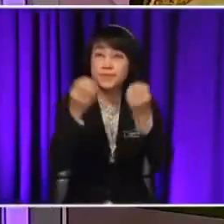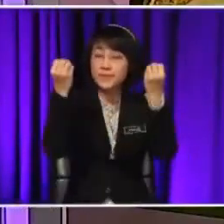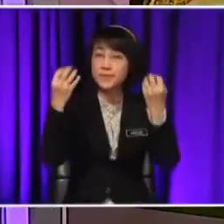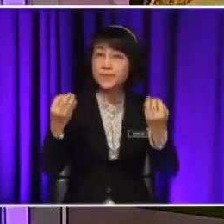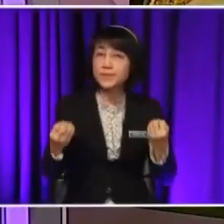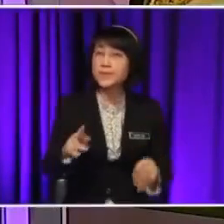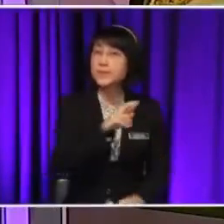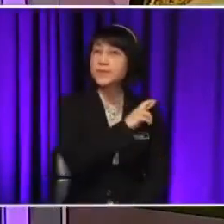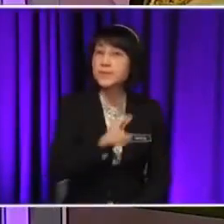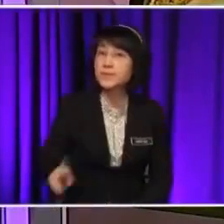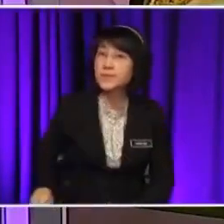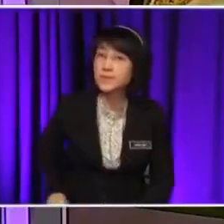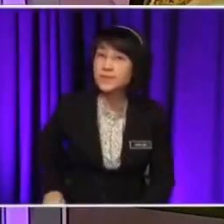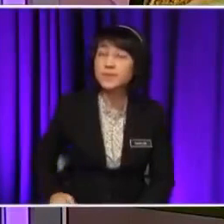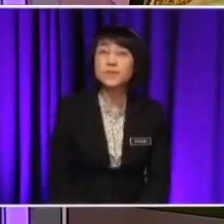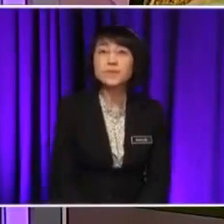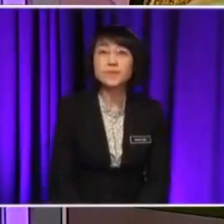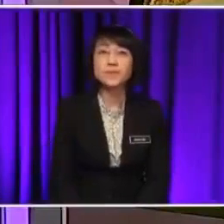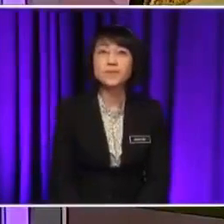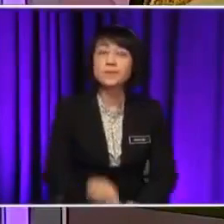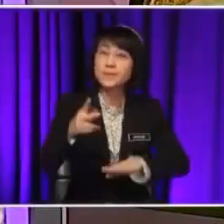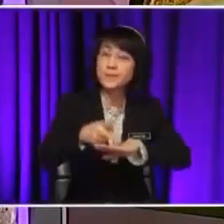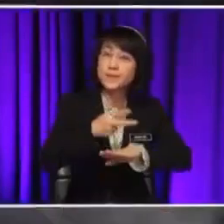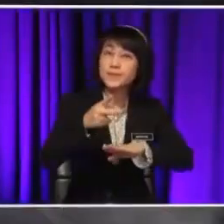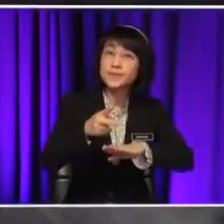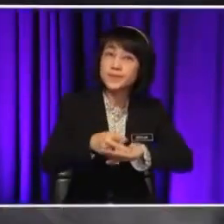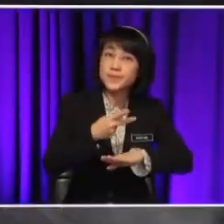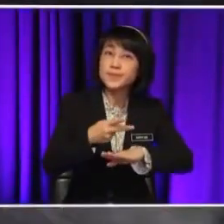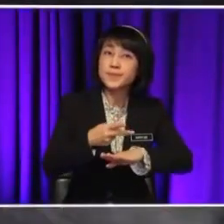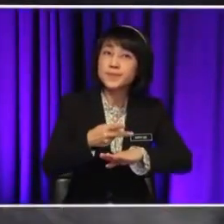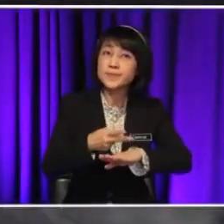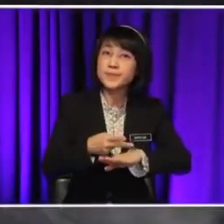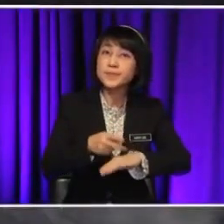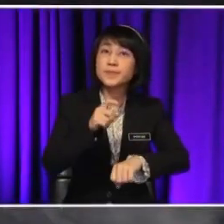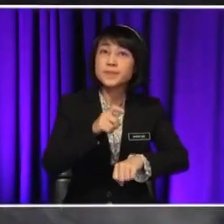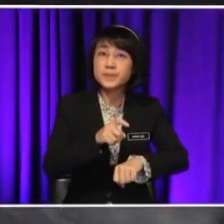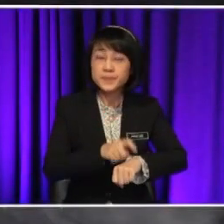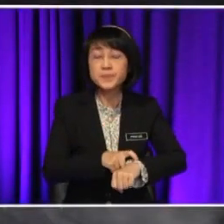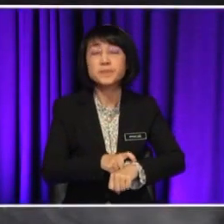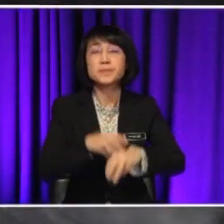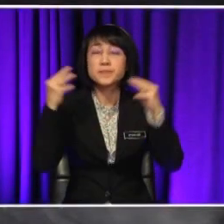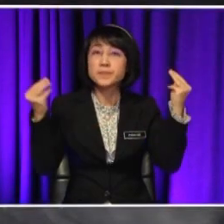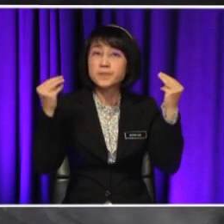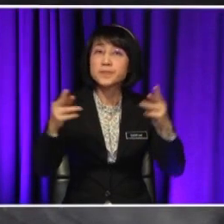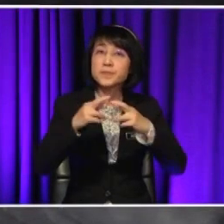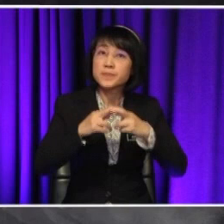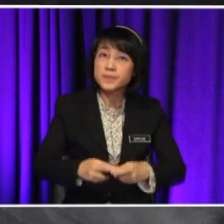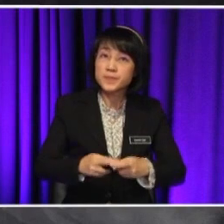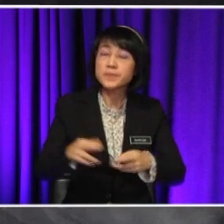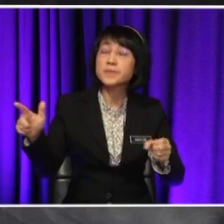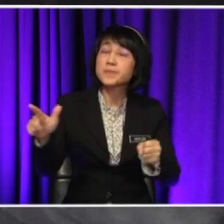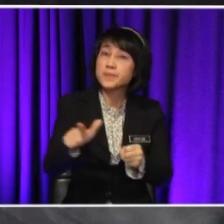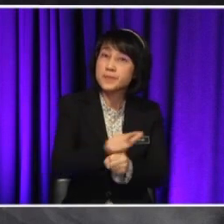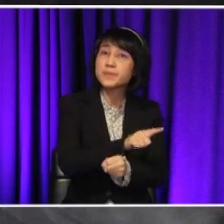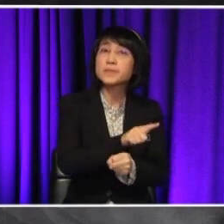Okey, perhiasan diraja ni adalah yang dipakai. Maksudnya yang dipakai semasa istiadat rasmi sebagai pelengkap